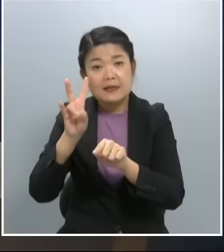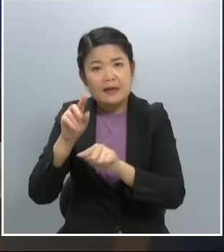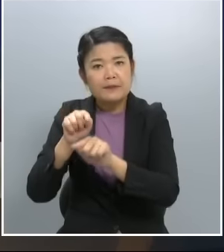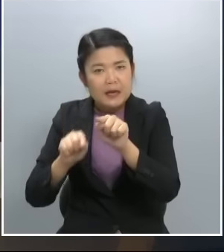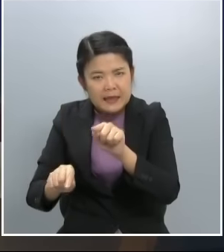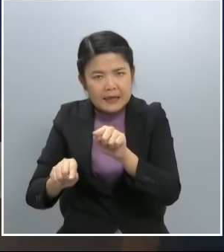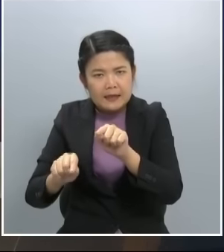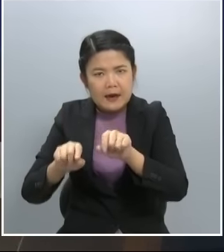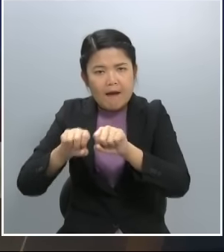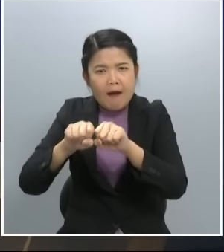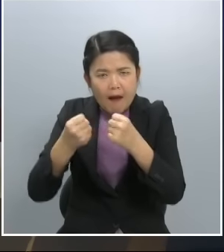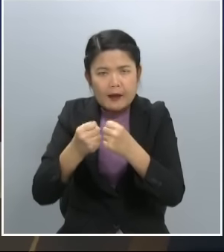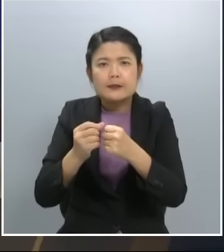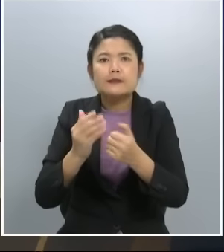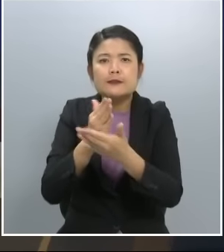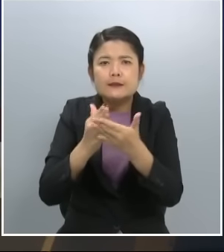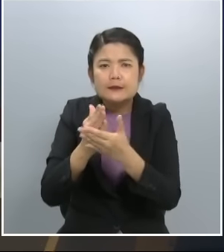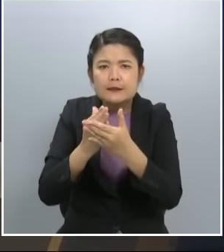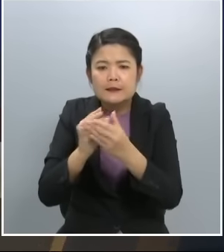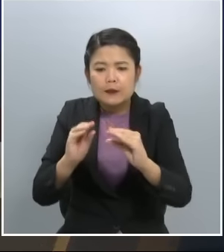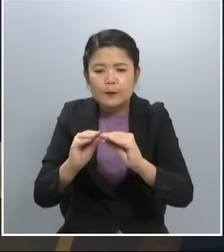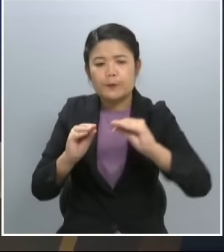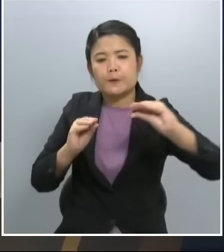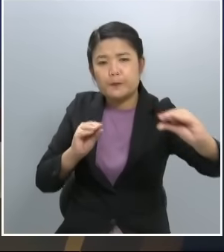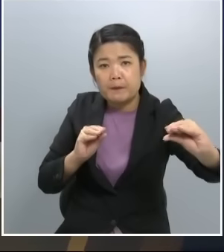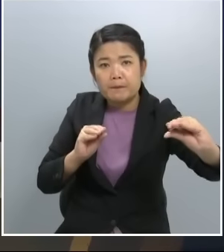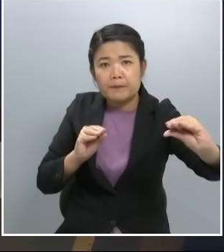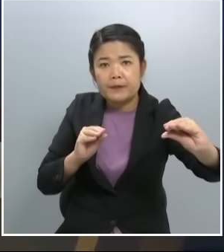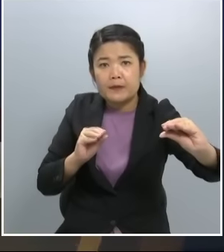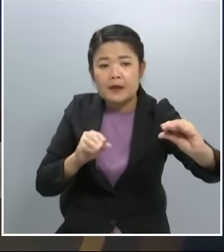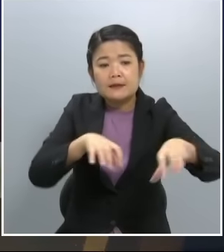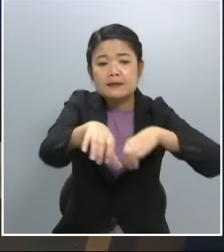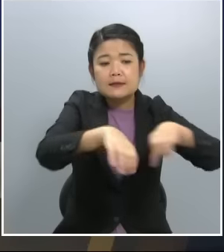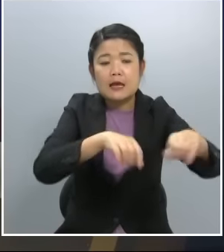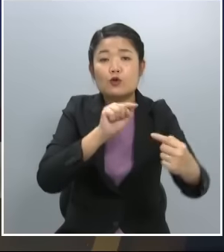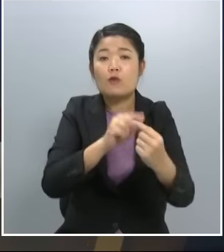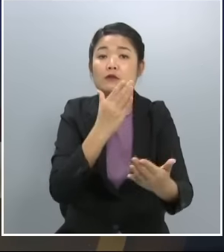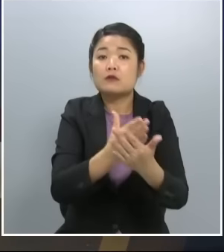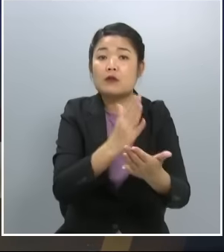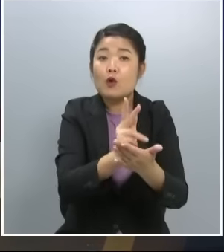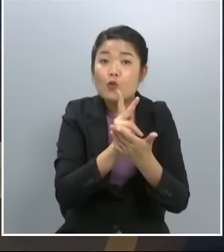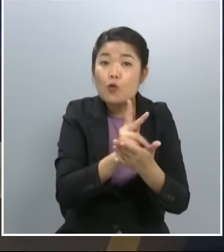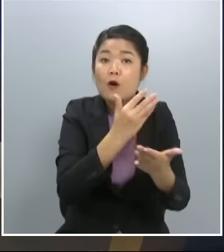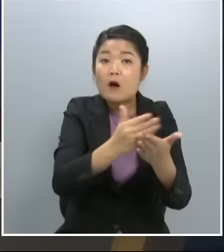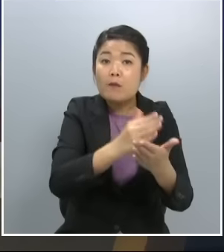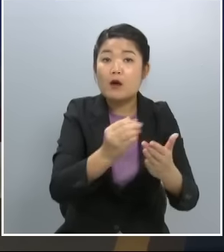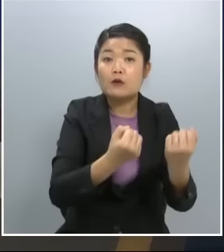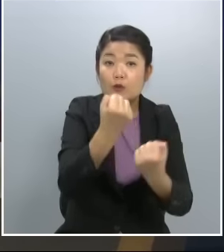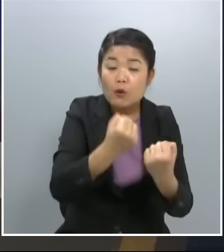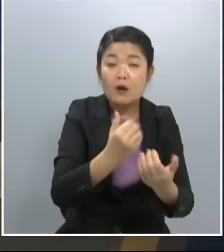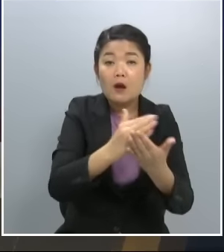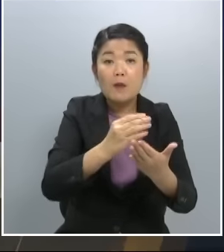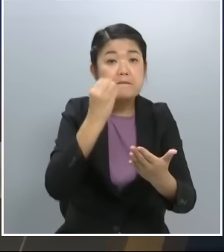าณิชย์เอาไปบริหารหนี้ของรถยนต์หนี้ของบ้านเนี่ยยอดจะได้ยอดหนี้ประ